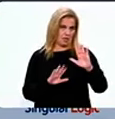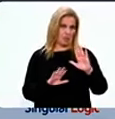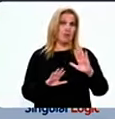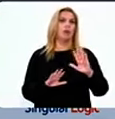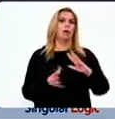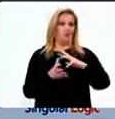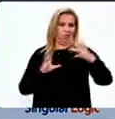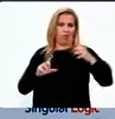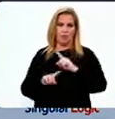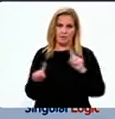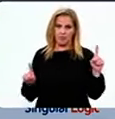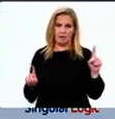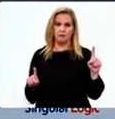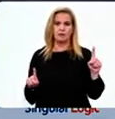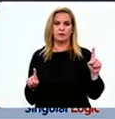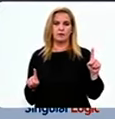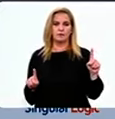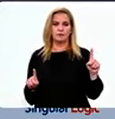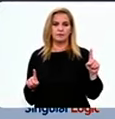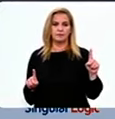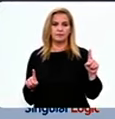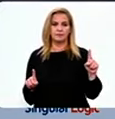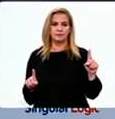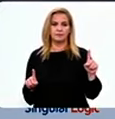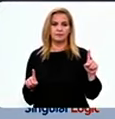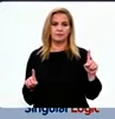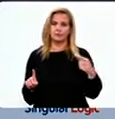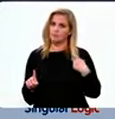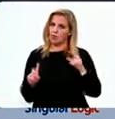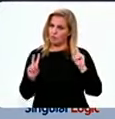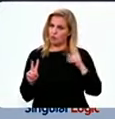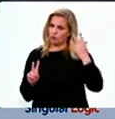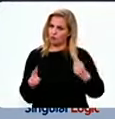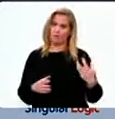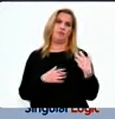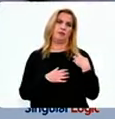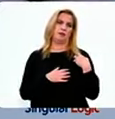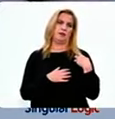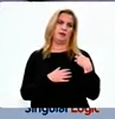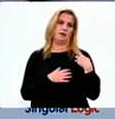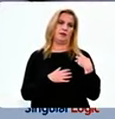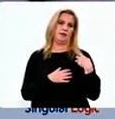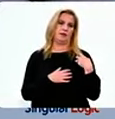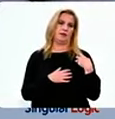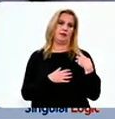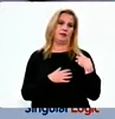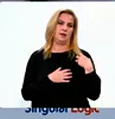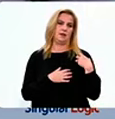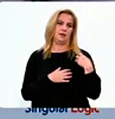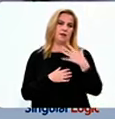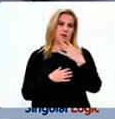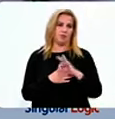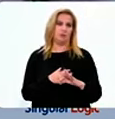για να μην παρεξηγηθώ, βλέπω και εγώ τις ευθύνες του ΠΑΣΟΚ για το ότι φτάσαμε κάποια στιγμή να πέσουμε στα βράχια.